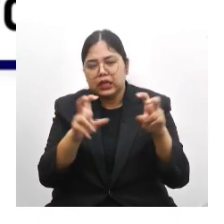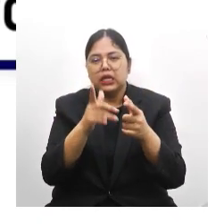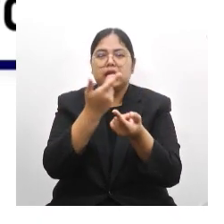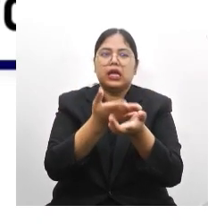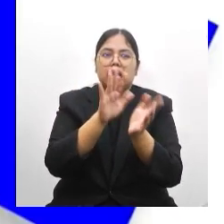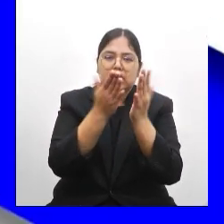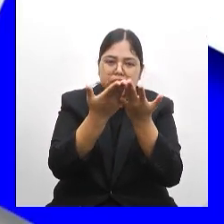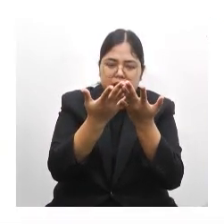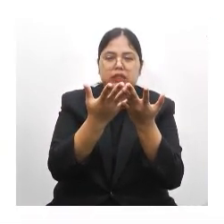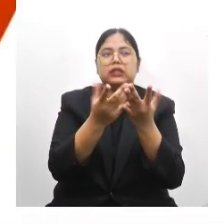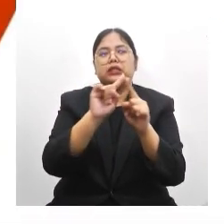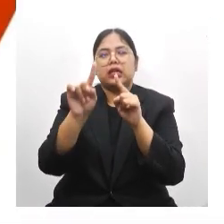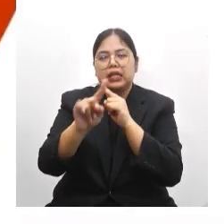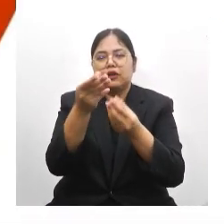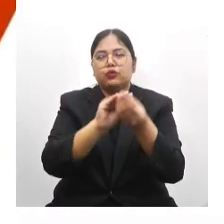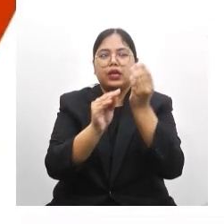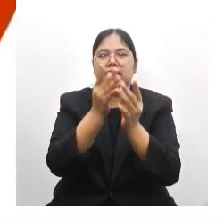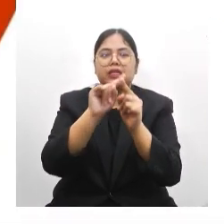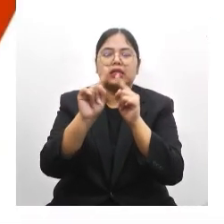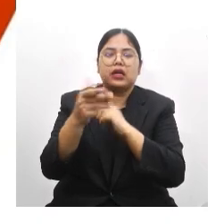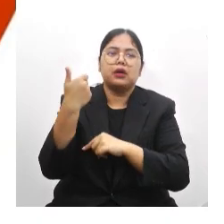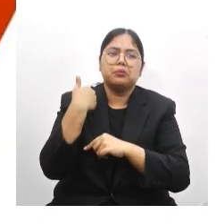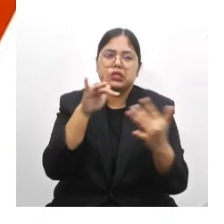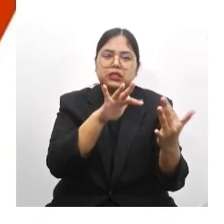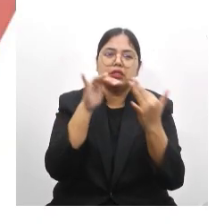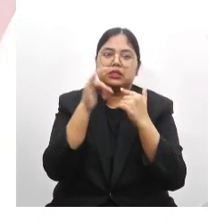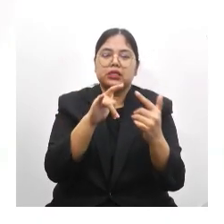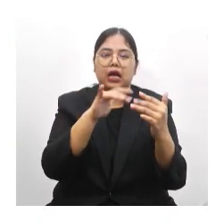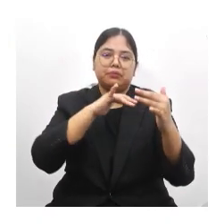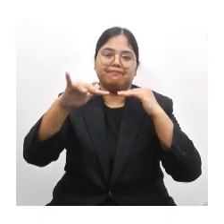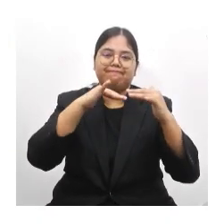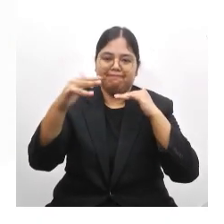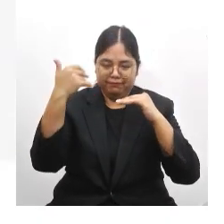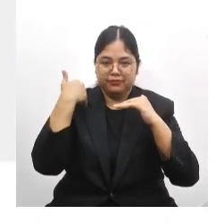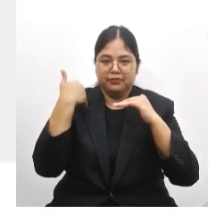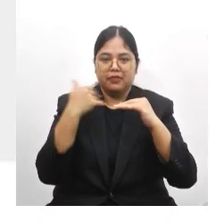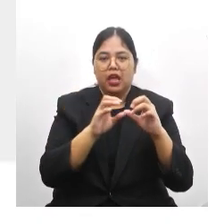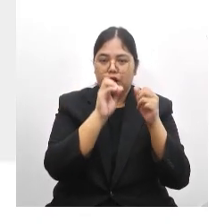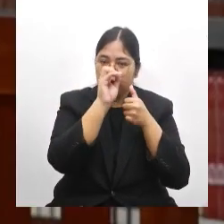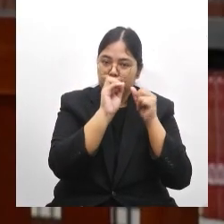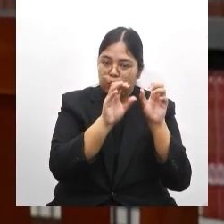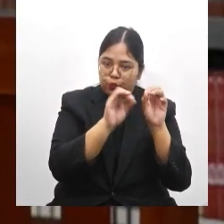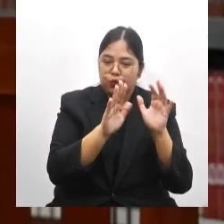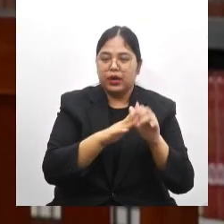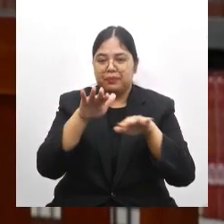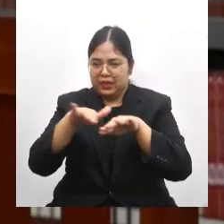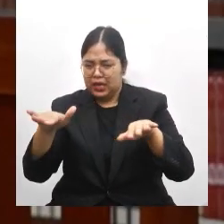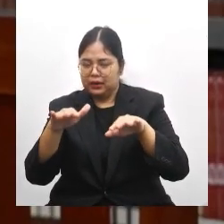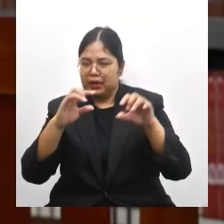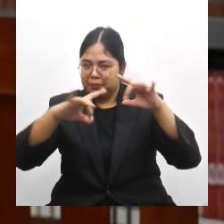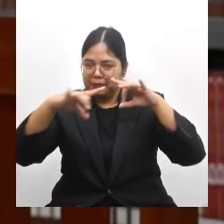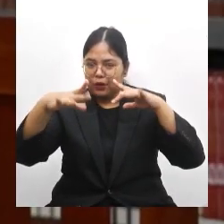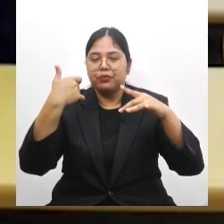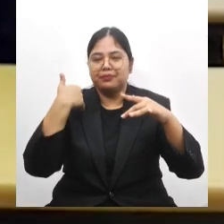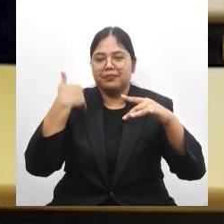การทางคณิตศาสตร์ตลอดจนการสื่อสารที่อาจจะมีความเข้าใจคลาดเคลื่อนระหว่างผู้สอนกับผู้เรียนซึ่งแนวทางการแก้ปั